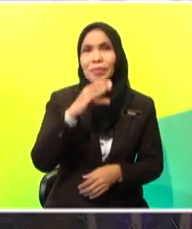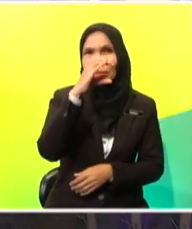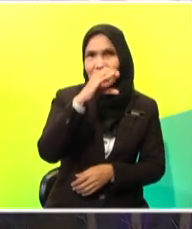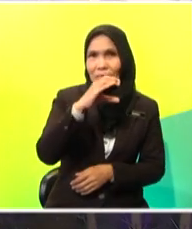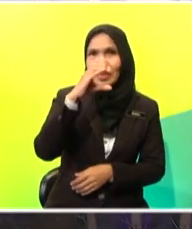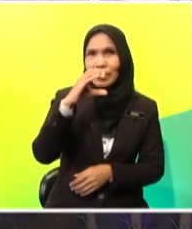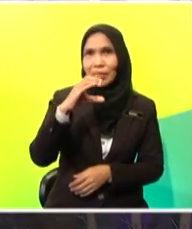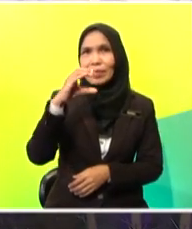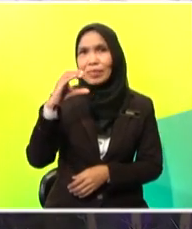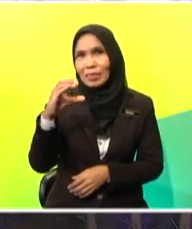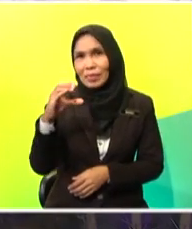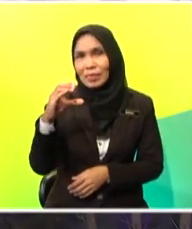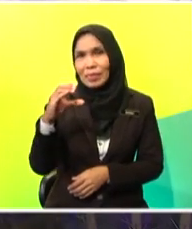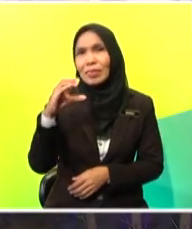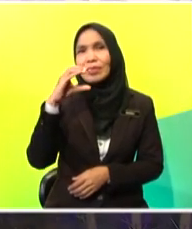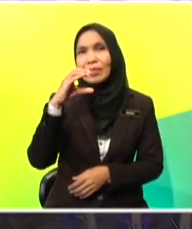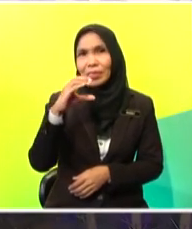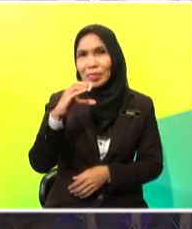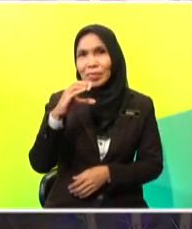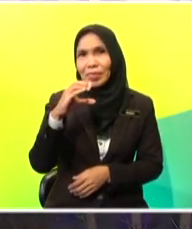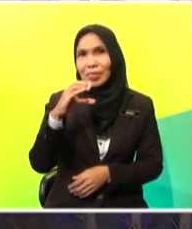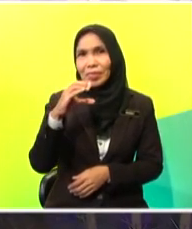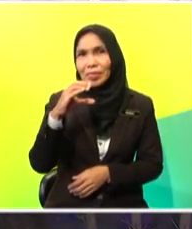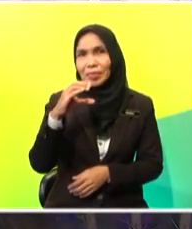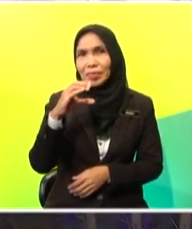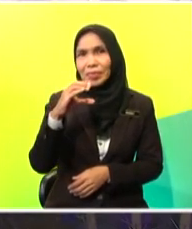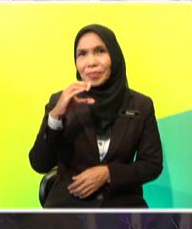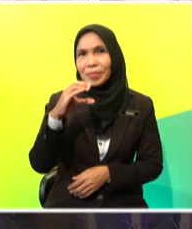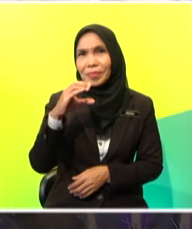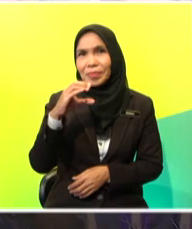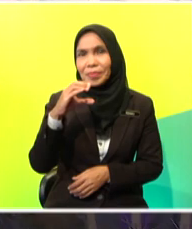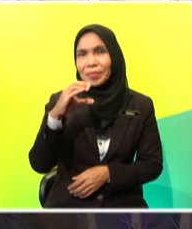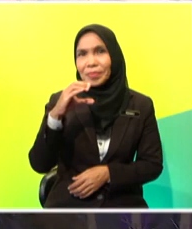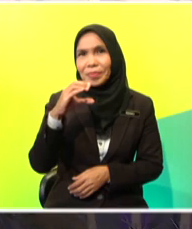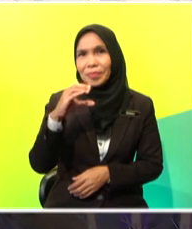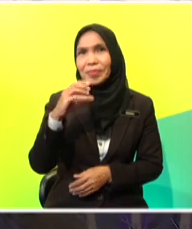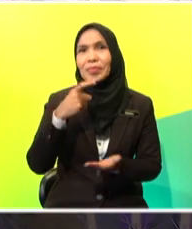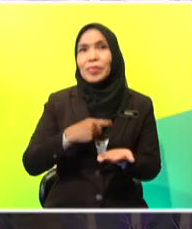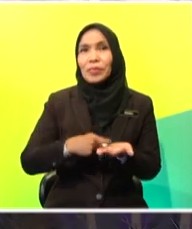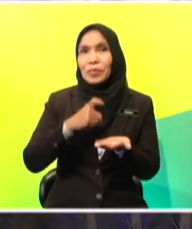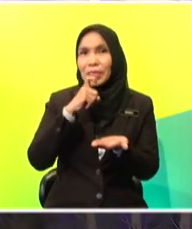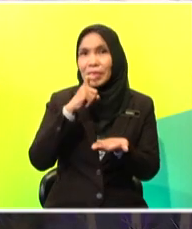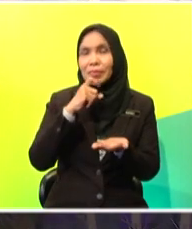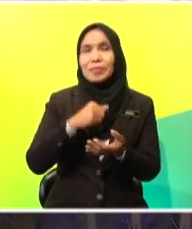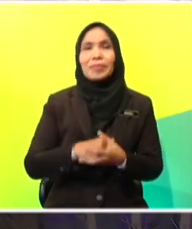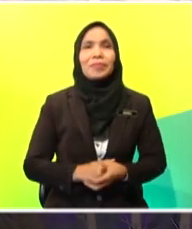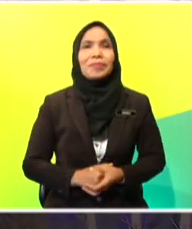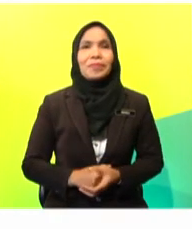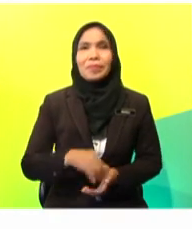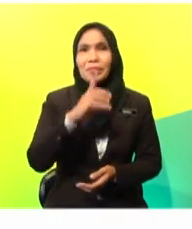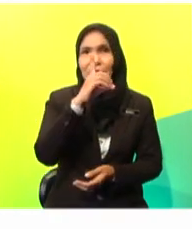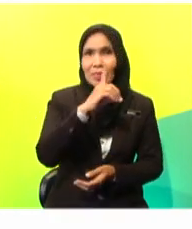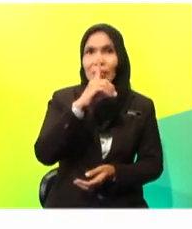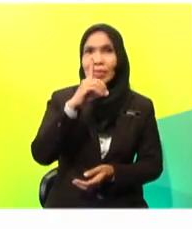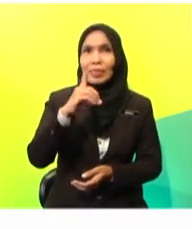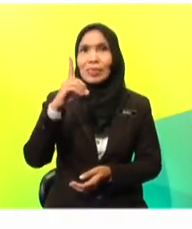vcc si cawaii cccv Curl Wayne diddy